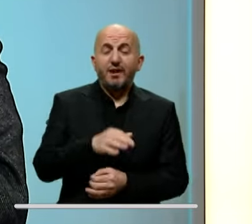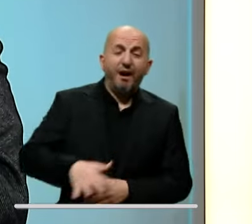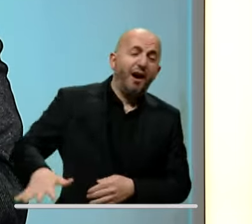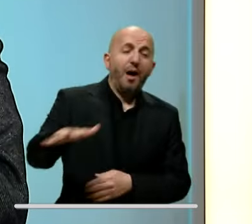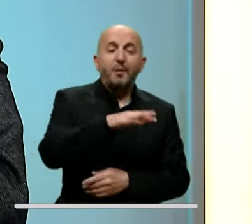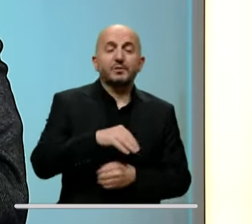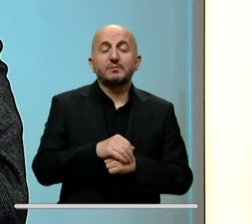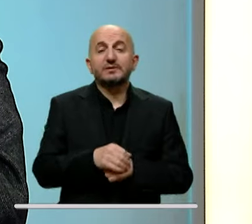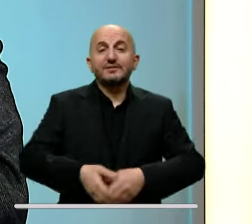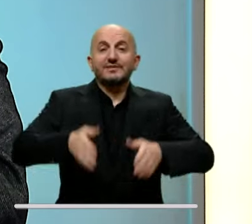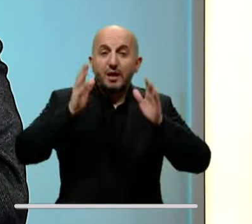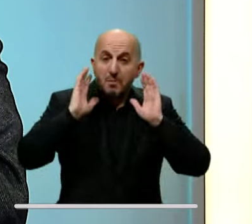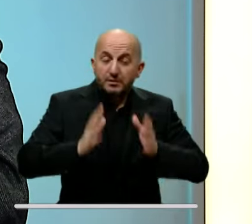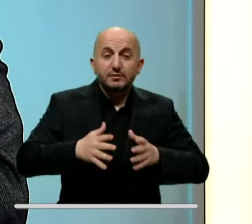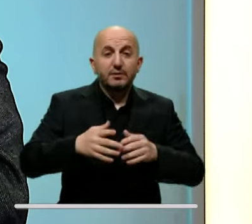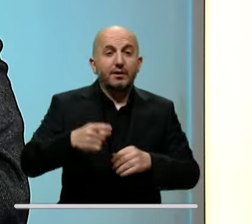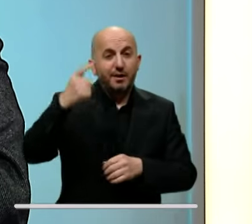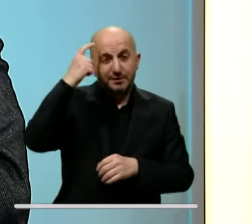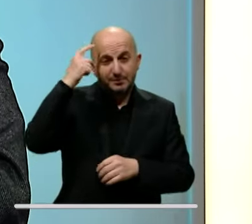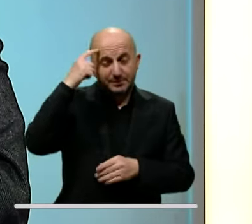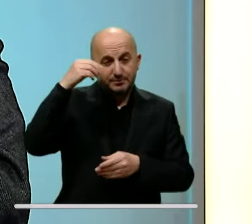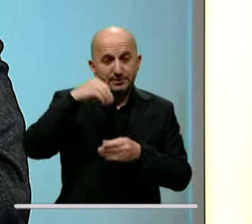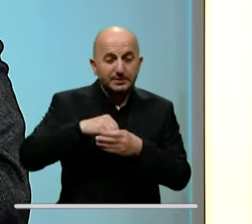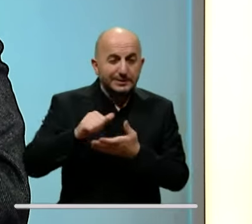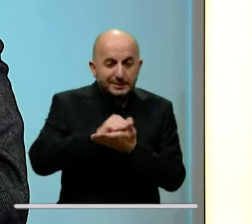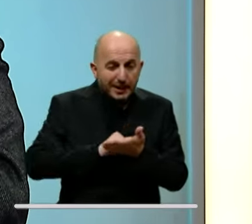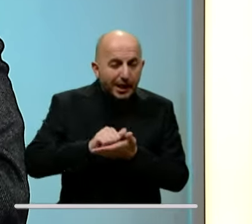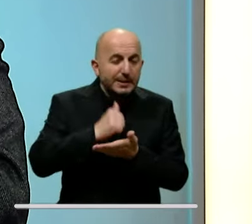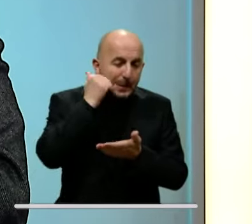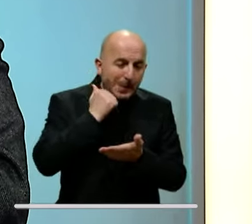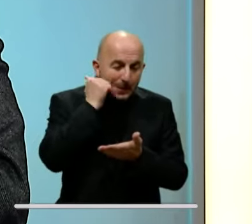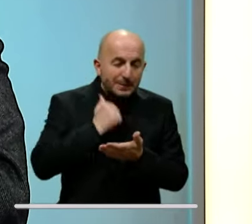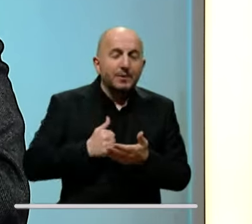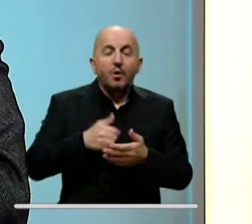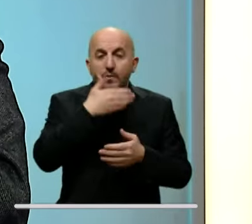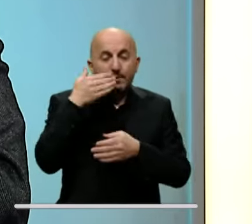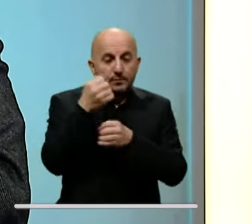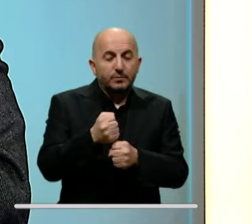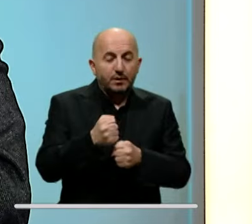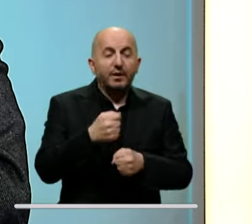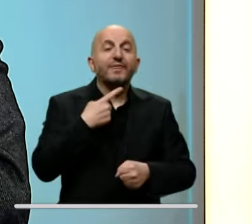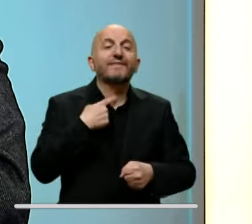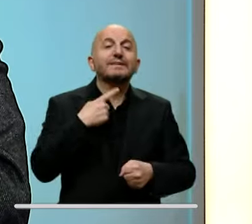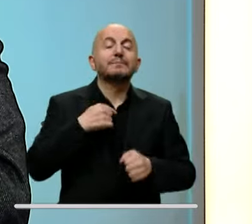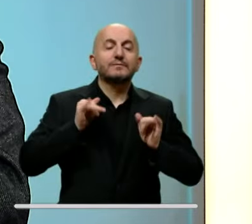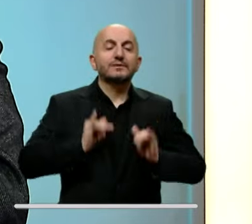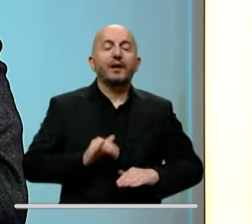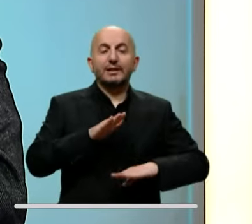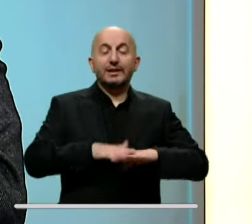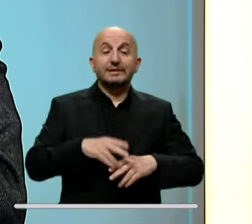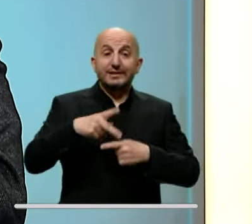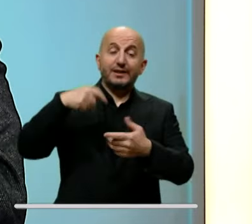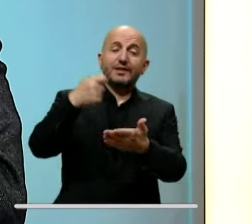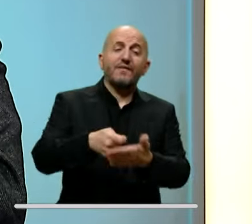hepimizin namaz kılarak beynimizi temizlememiz Efendim oruç tutarak nefsimizi rahatlatmış